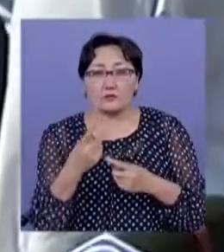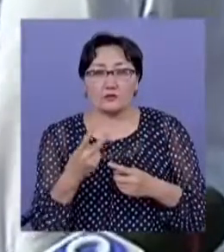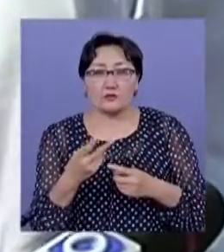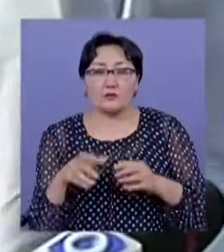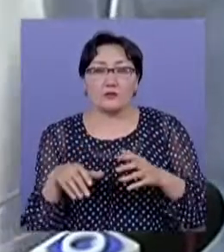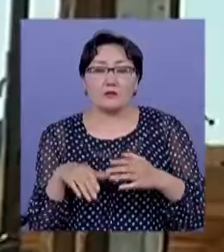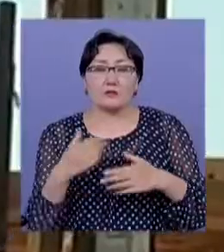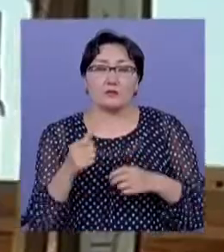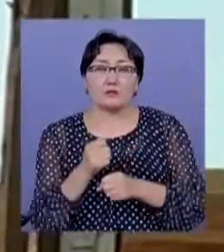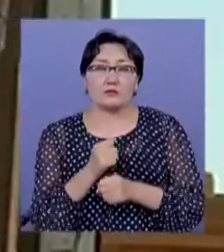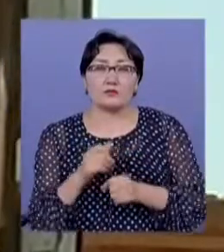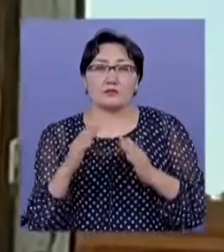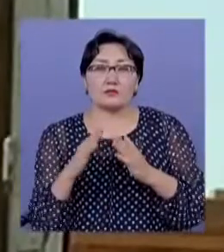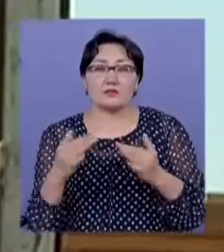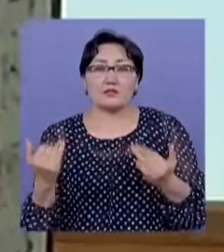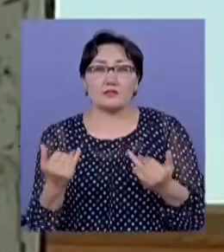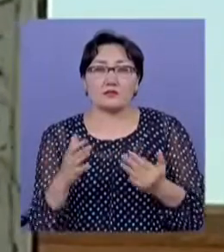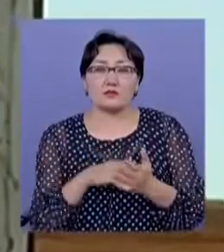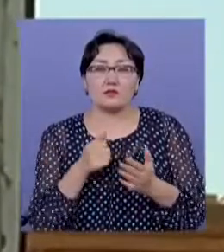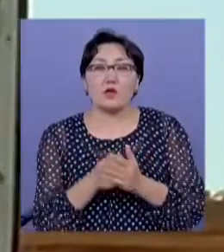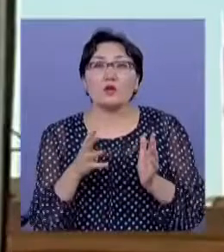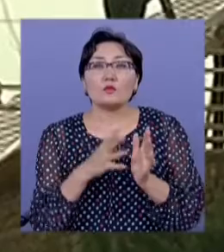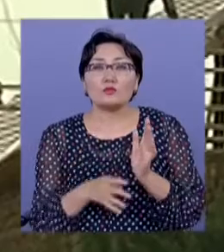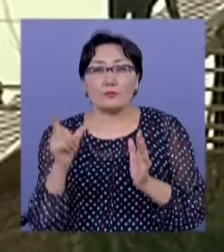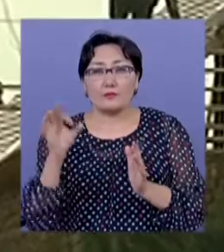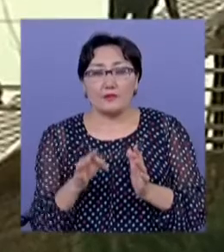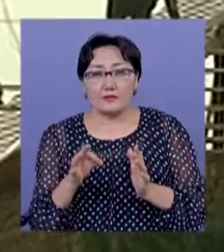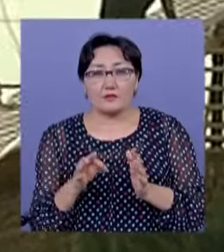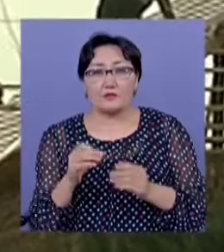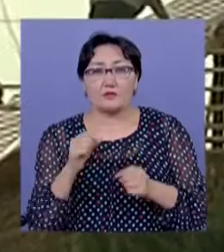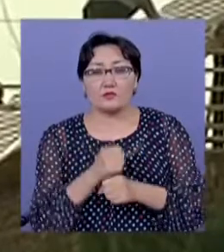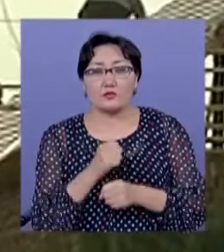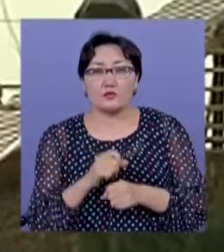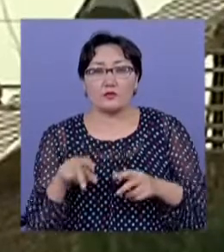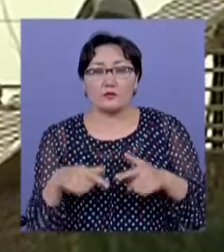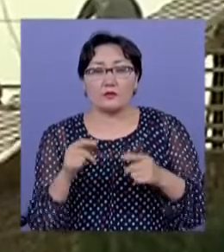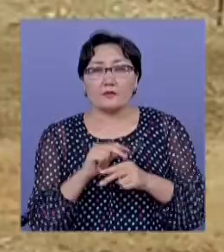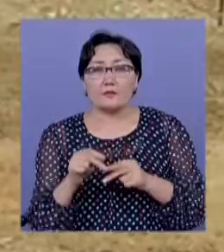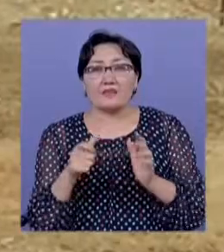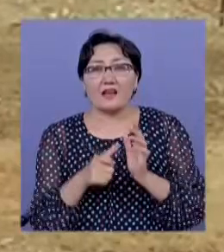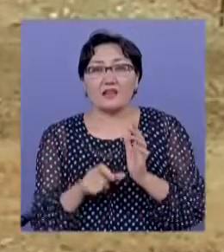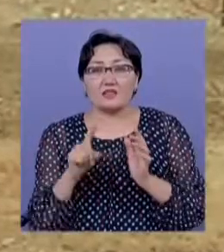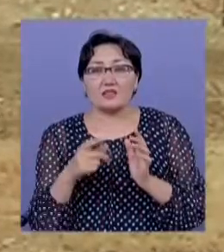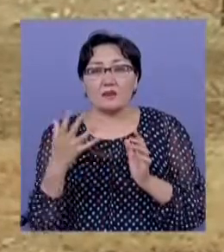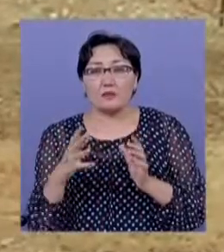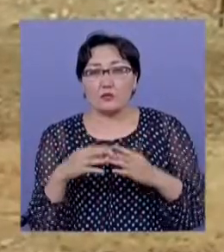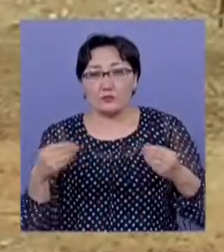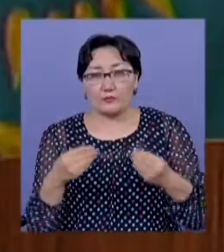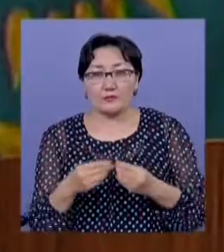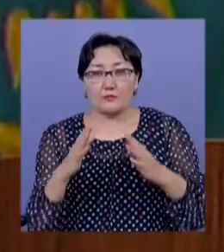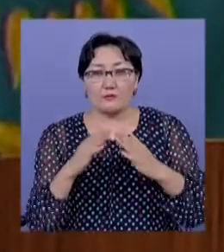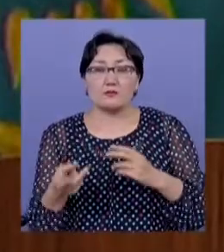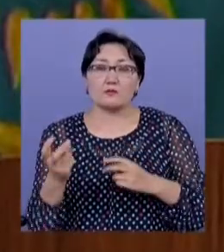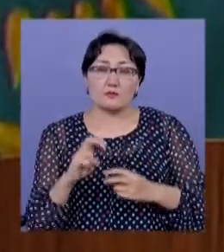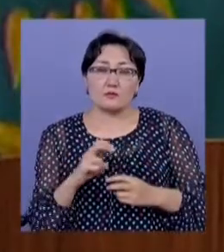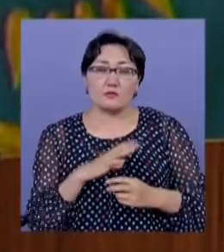келтіру жағдай бойынша үйлердің қазірге дейін 90% жөнделіп, 6,5 мың отбасы баспанасына толы оралған.